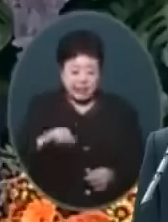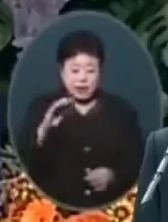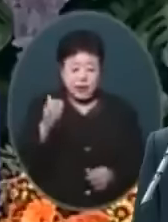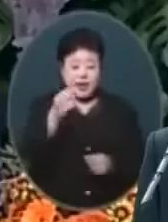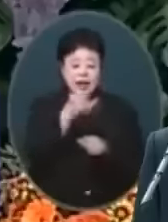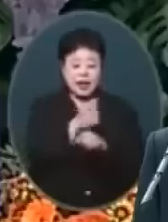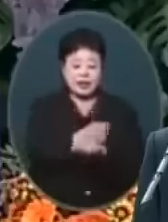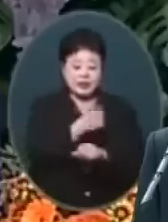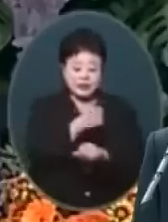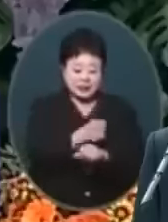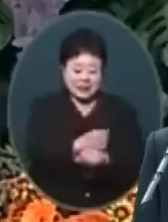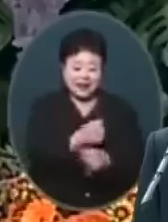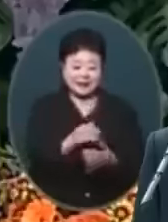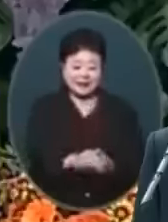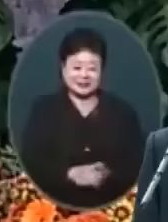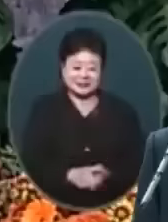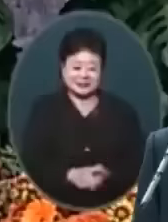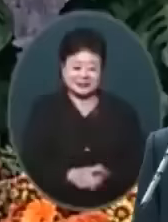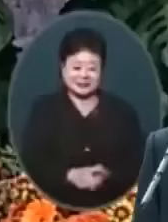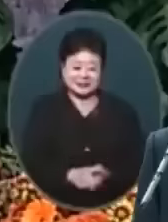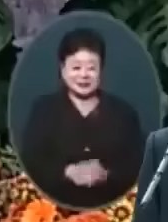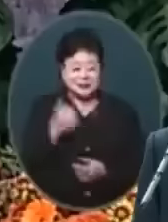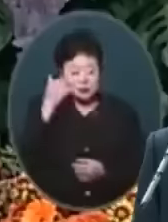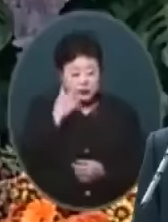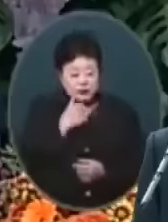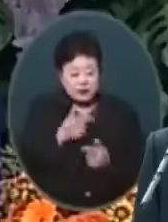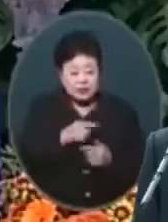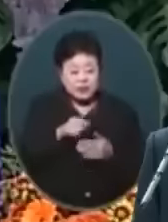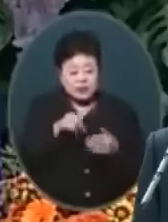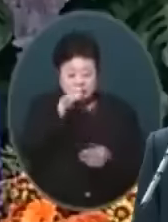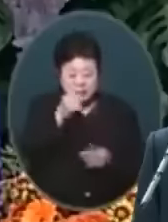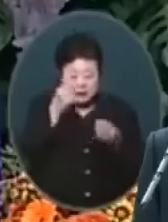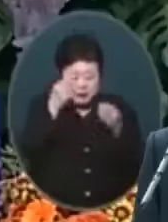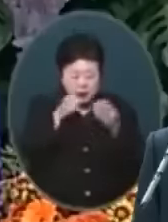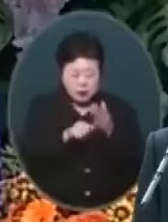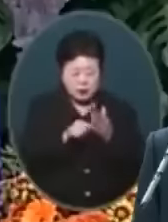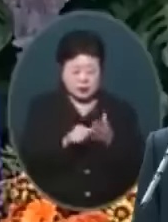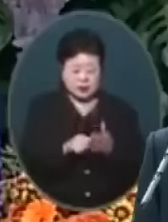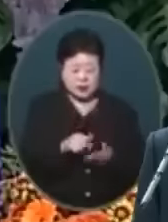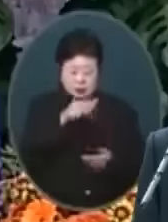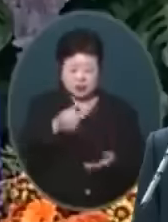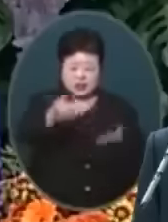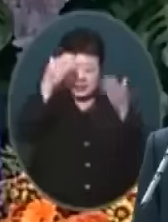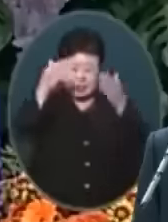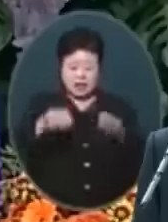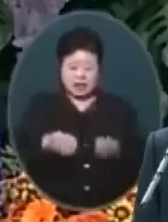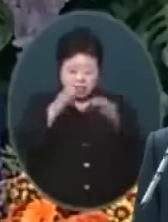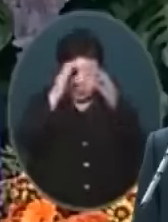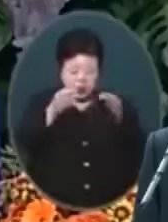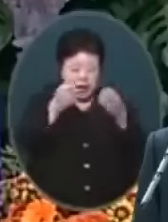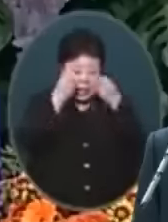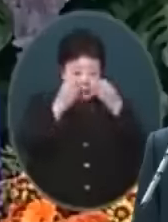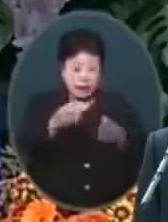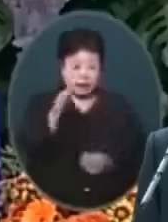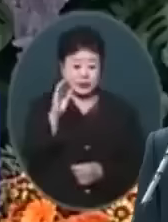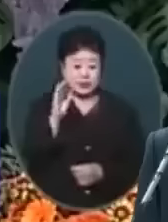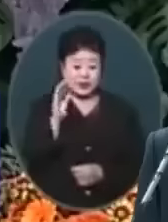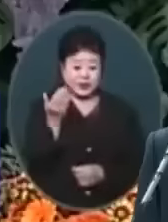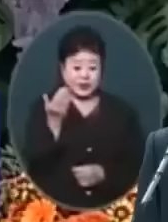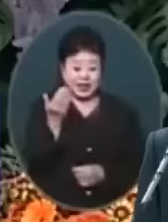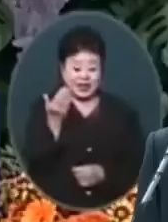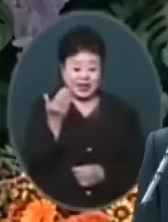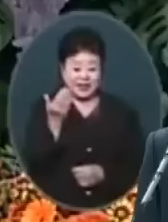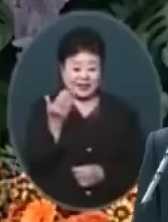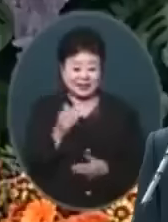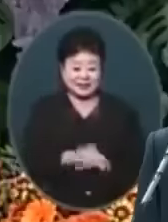아들들이 되게 하셨으니 그런즉 누구든지 그리스도 안에 있으면 새로운 피조물이라 이전 것은 지나갔으니 보라 새것이 되어도다.